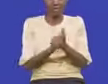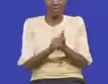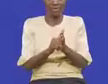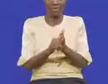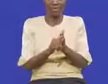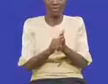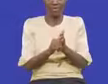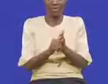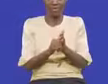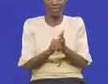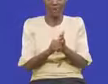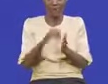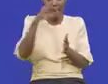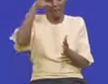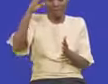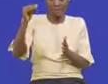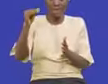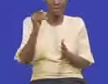Lemata.